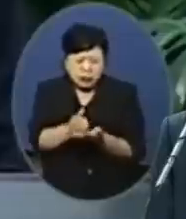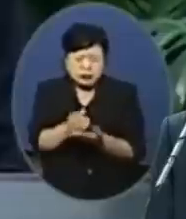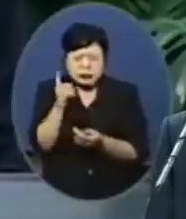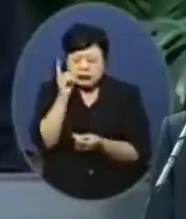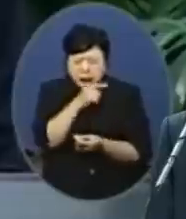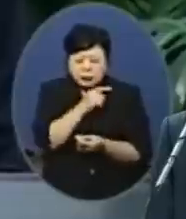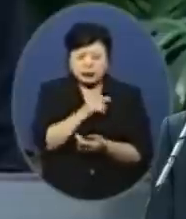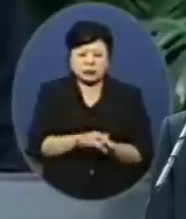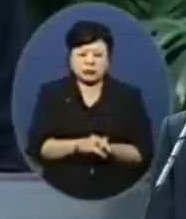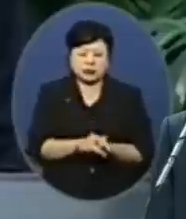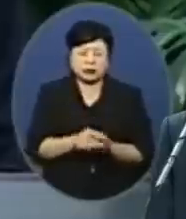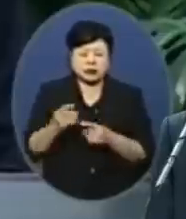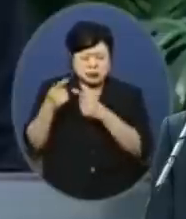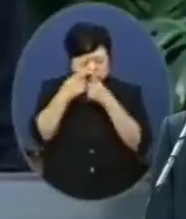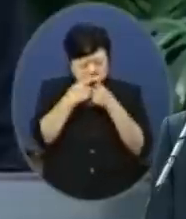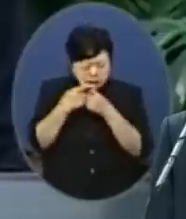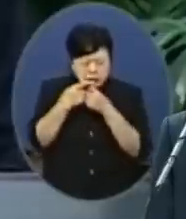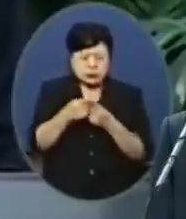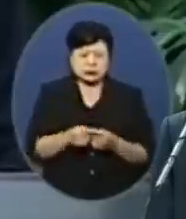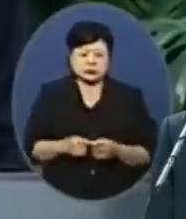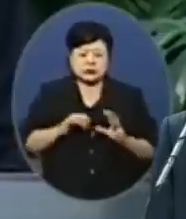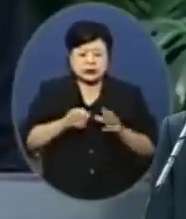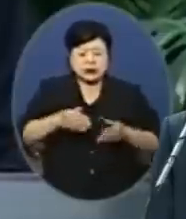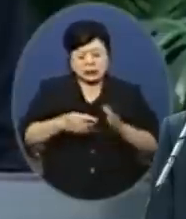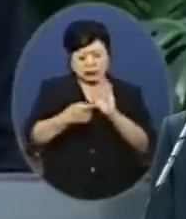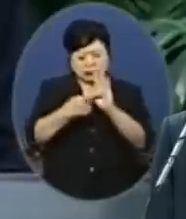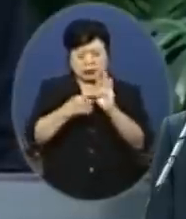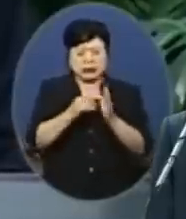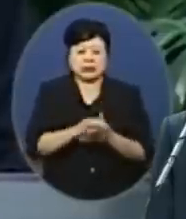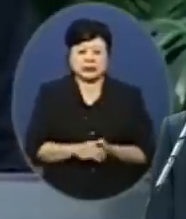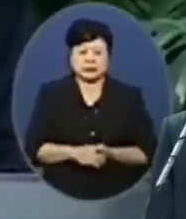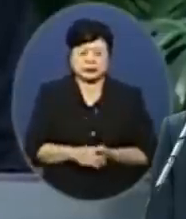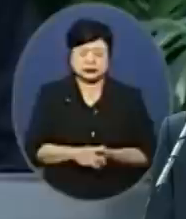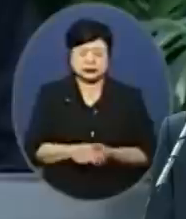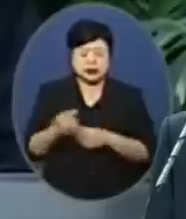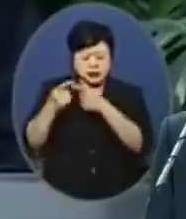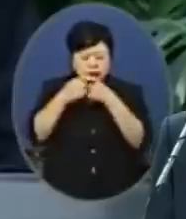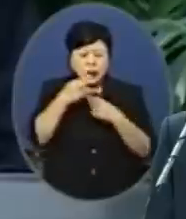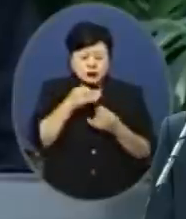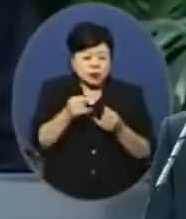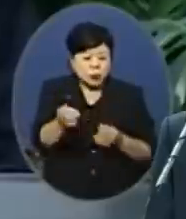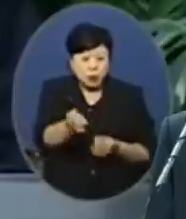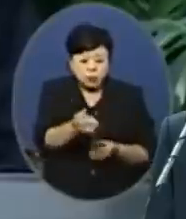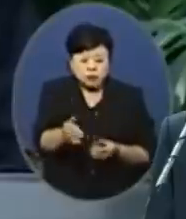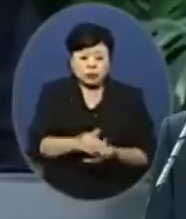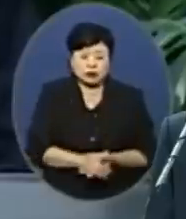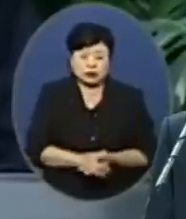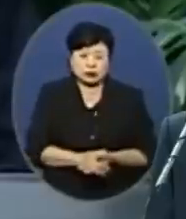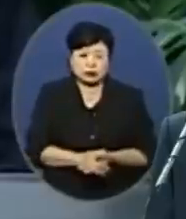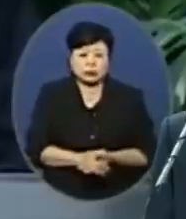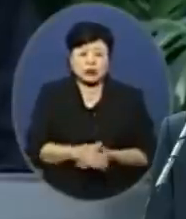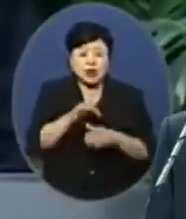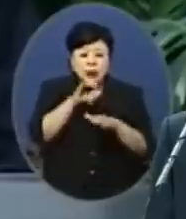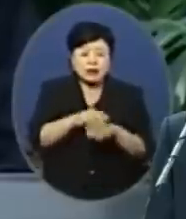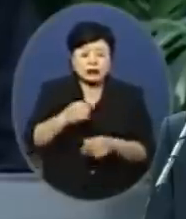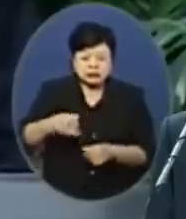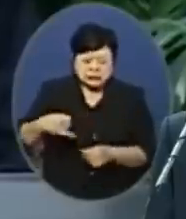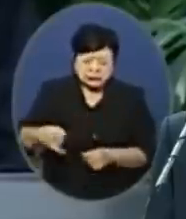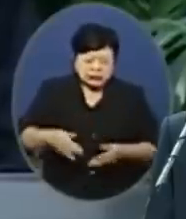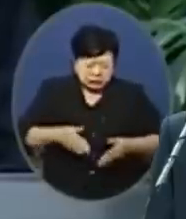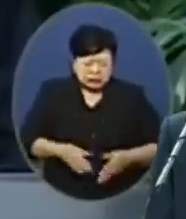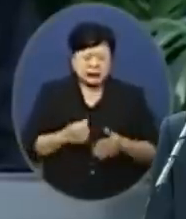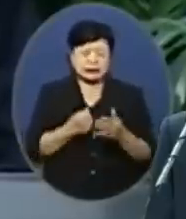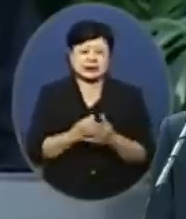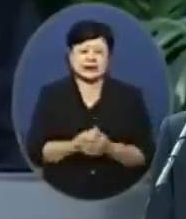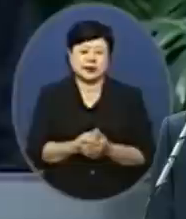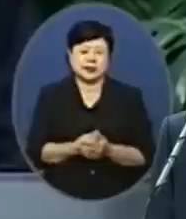나쁜 허물로 이 세상에 나타나는 것입니다. 허물이 없는 사람이 없는 것은 모두 다 마귀의 자식으로 우리가 태어났기